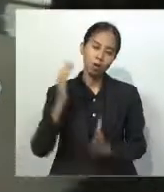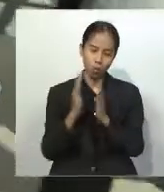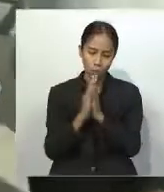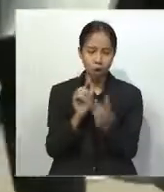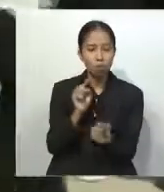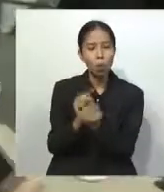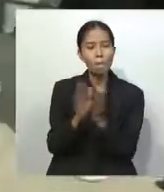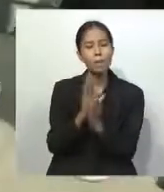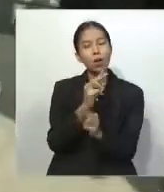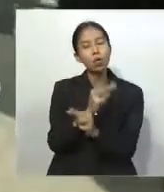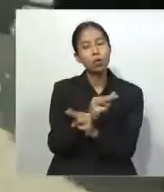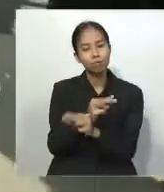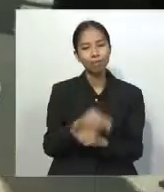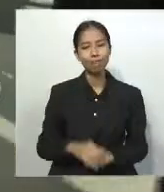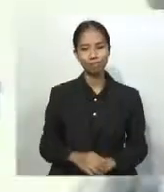ค่ะ